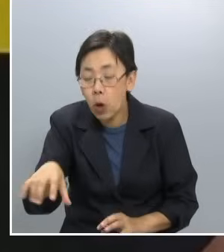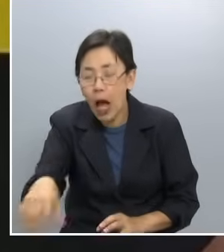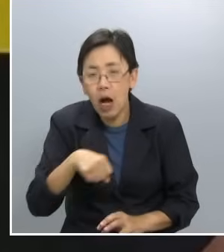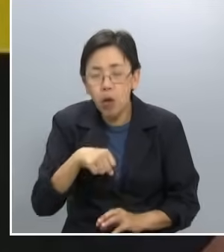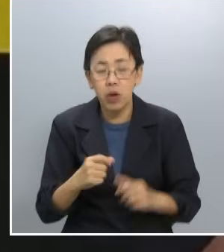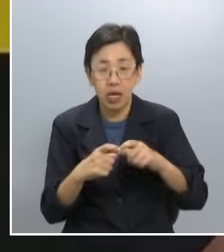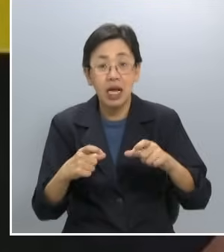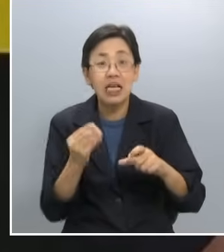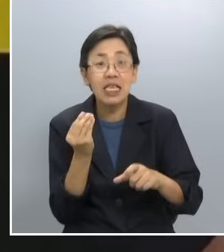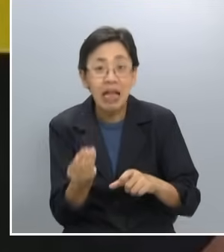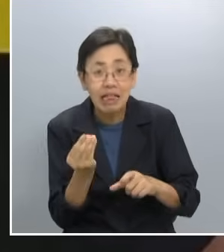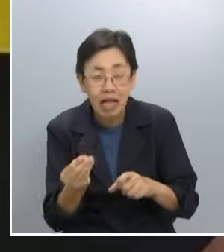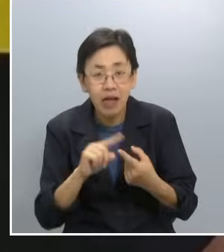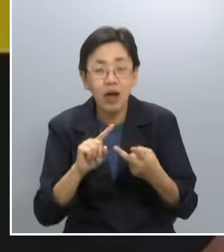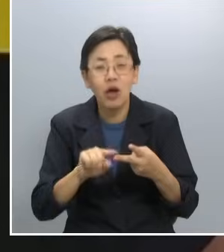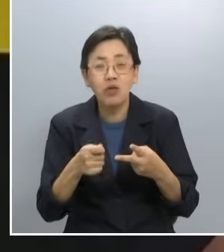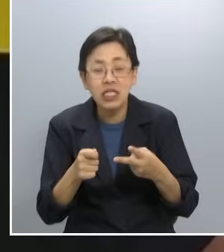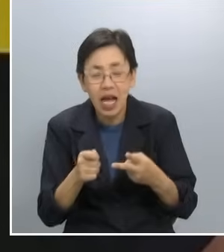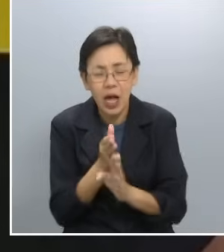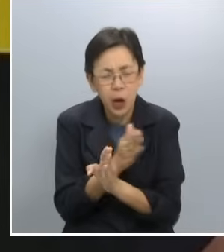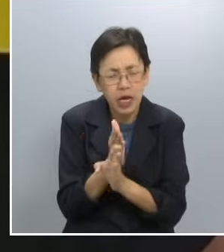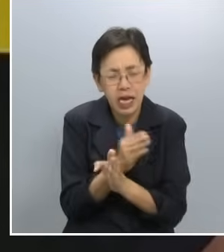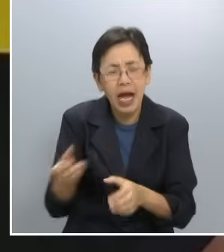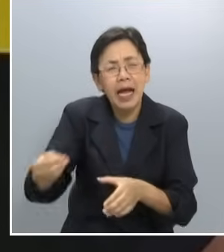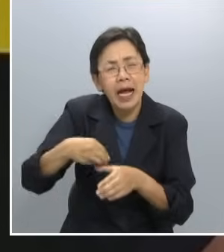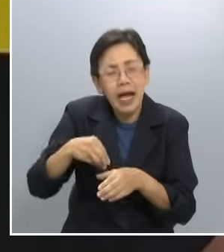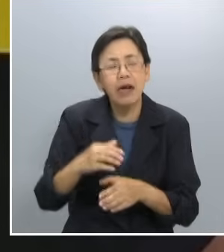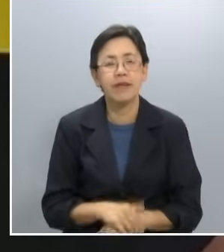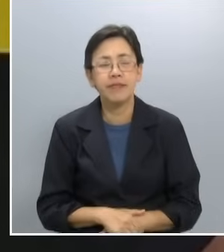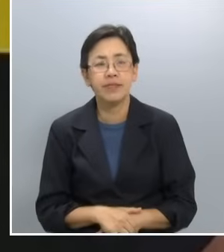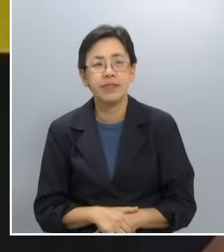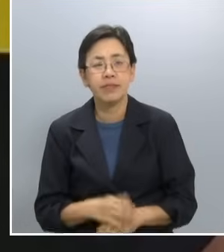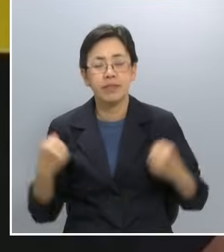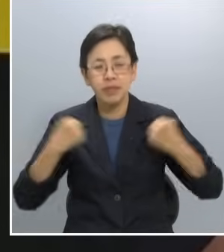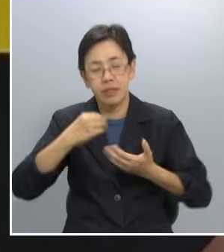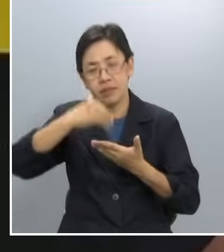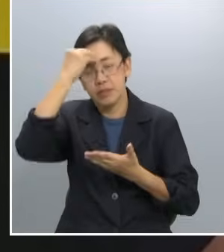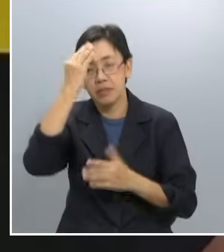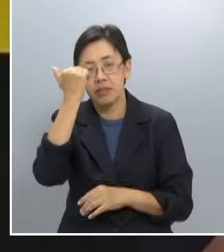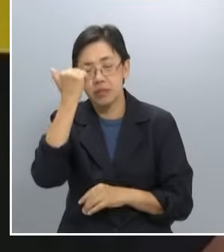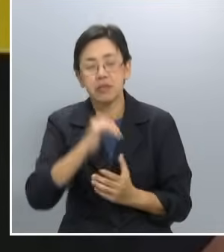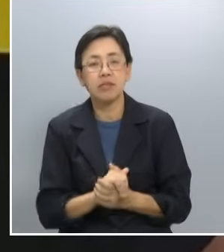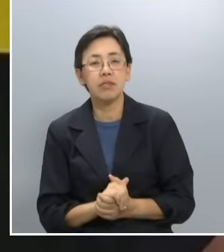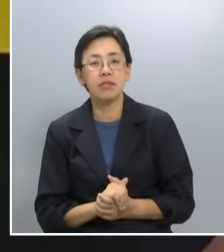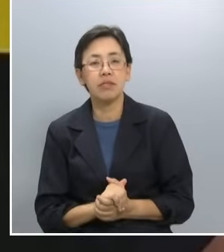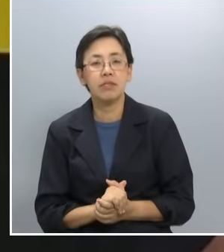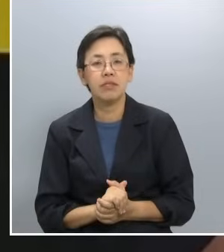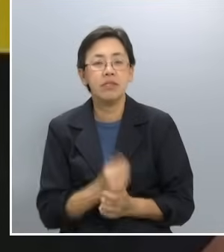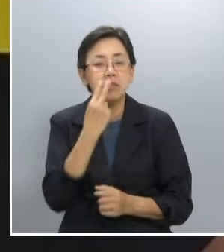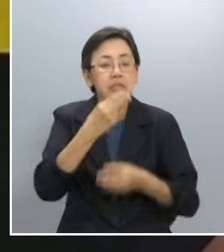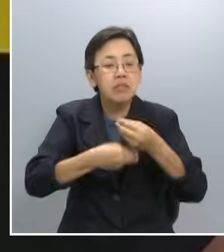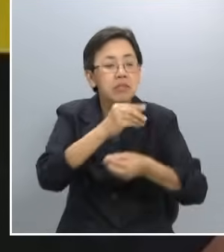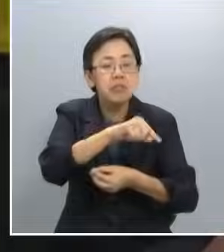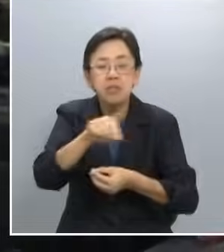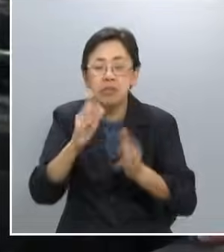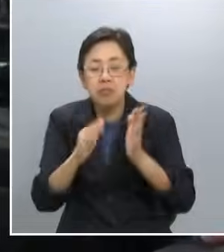กุญแจเก็บได้ไม่กี่วันนี้เองส่วนที่ใส่ชุดนักเรียนเธอบอกว่าก็ไปเจอตามท้องตลาดเห็นว่า